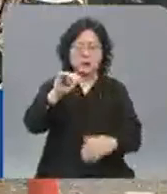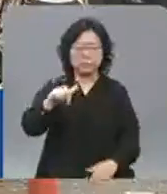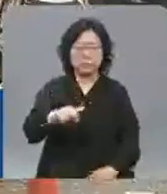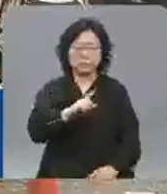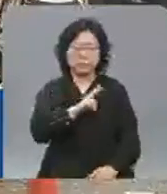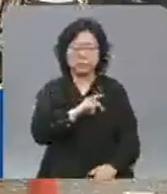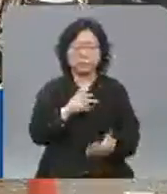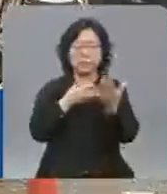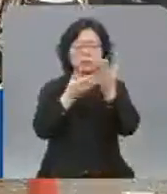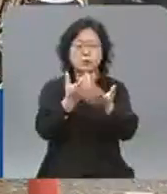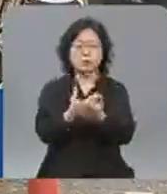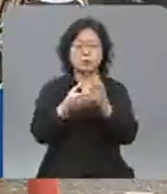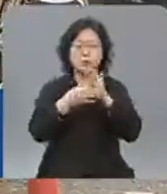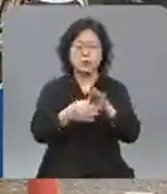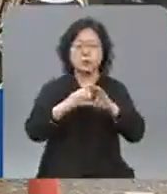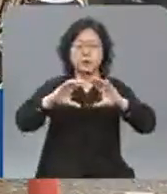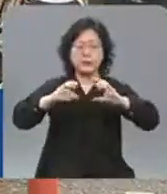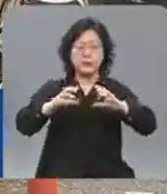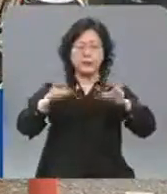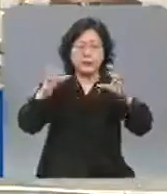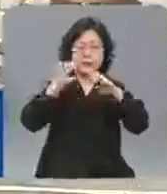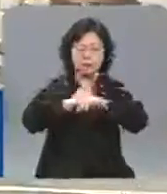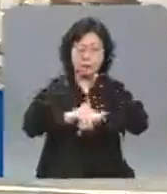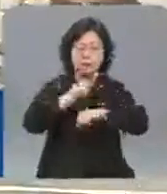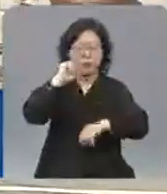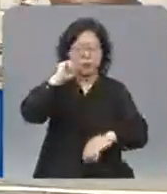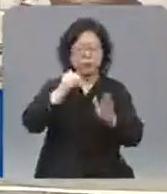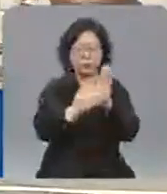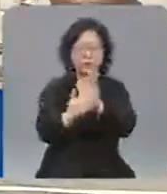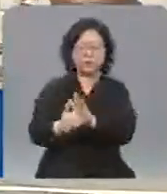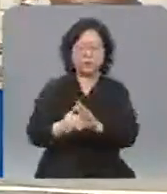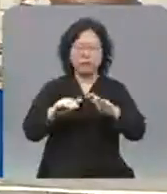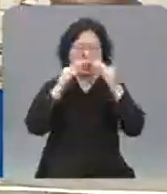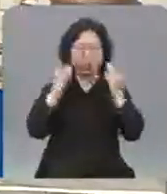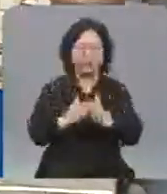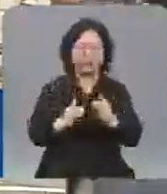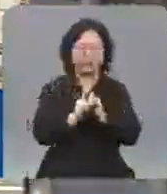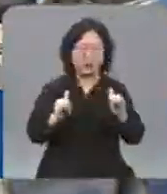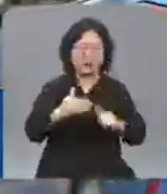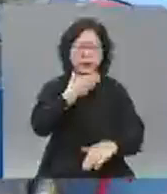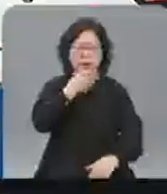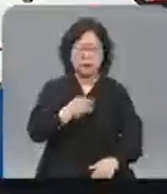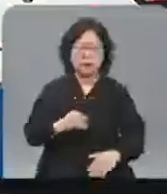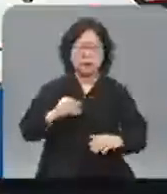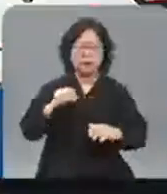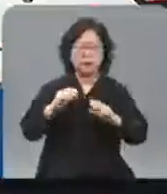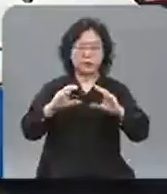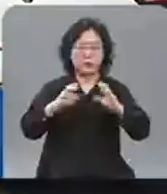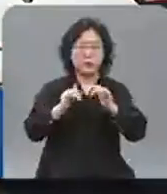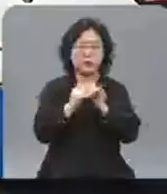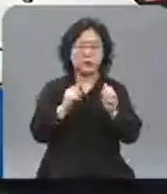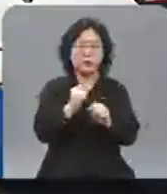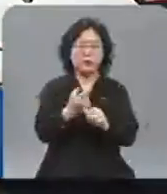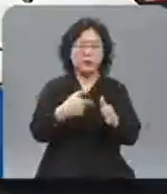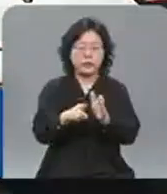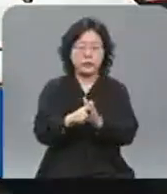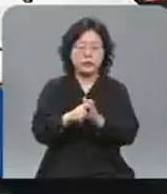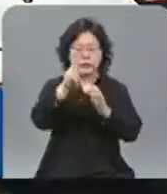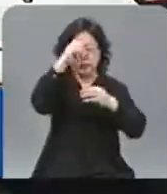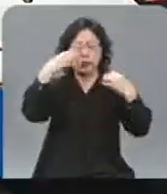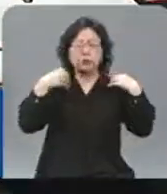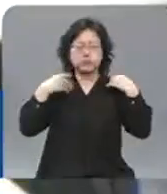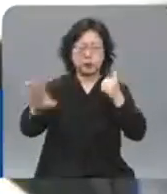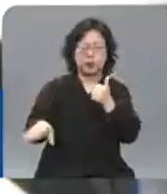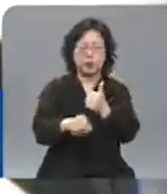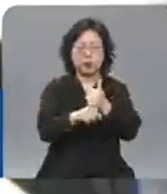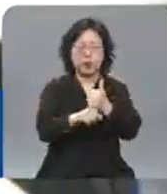의원은 건의문을 통해 국가 소멸을 막고 모든 세대가 행복한 대한민국을 만들기 위해서는 정부가 인구 정책을